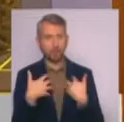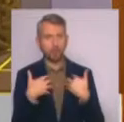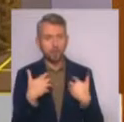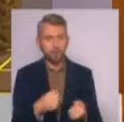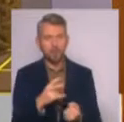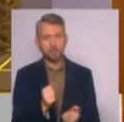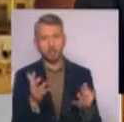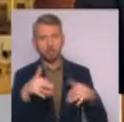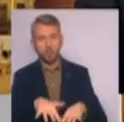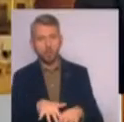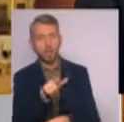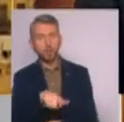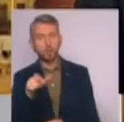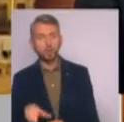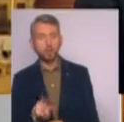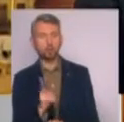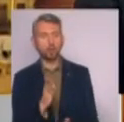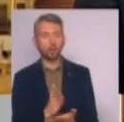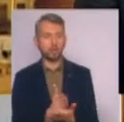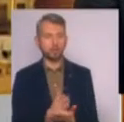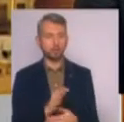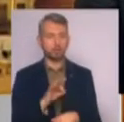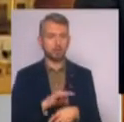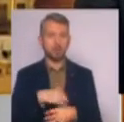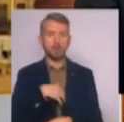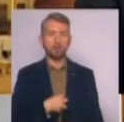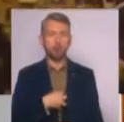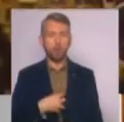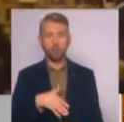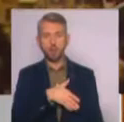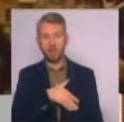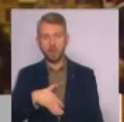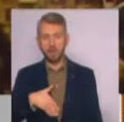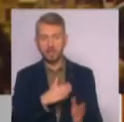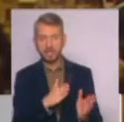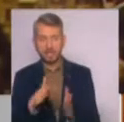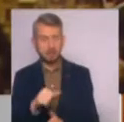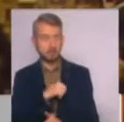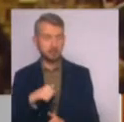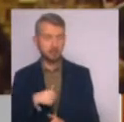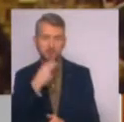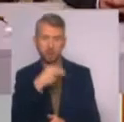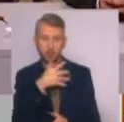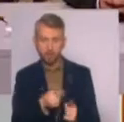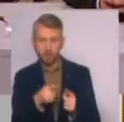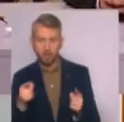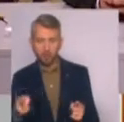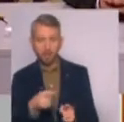оздоровлення на морі людям з патологією бронхолегеневої системи – це так званий період